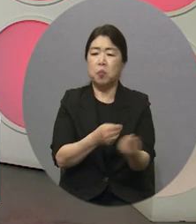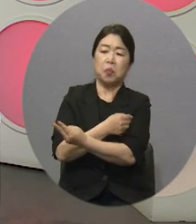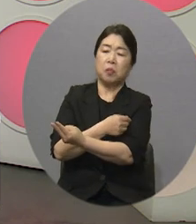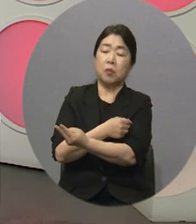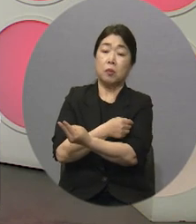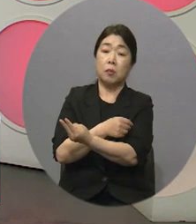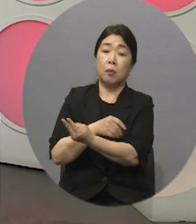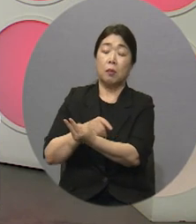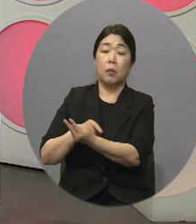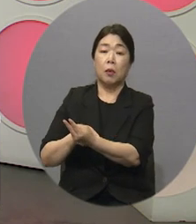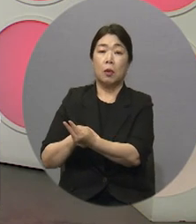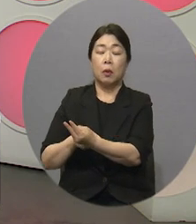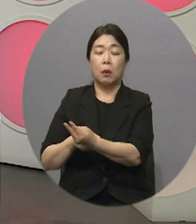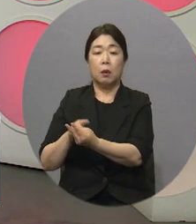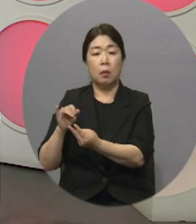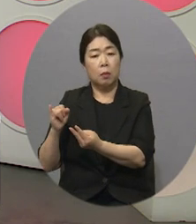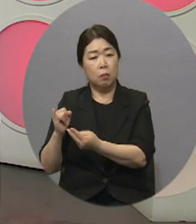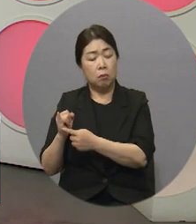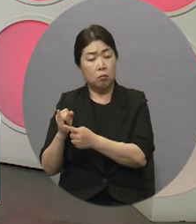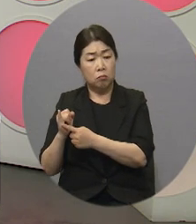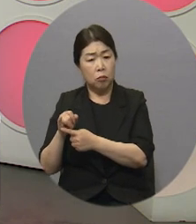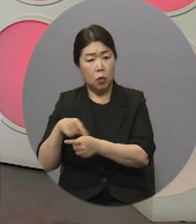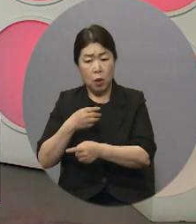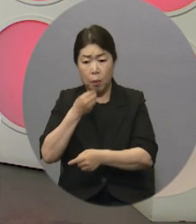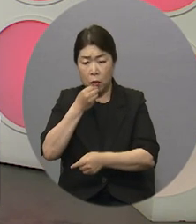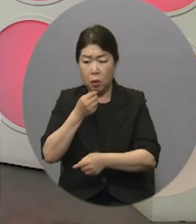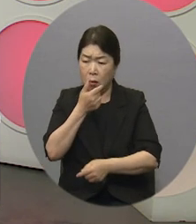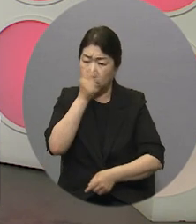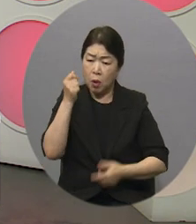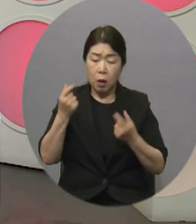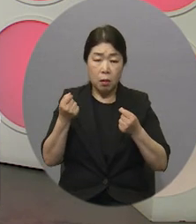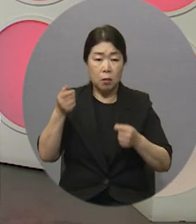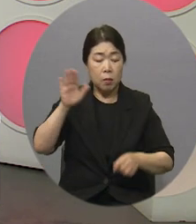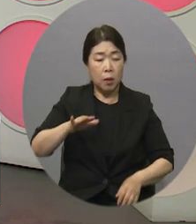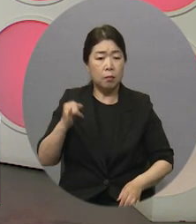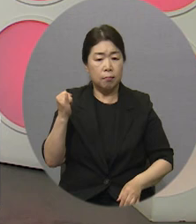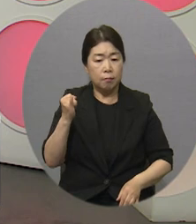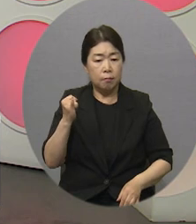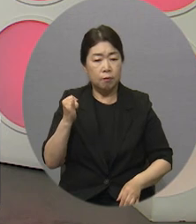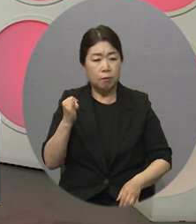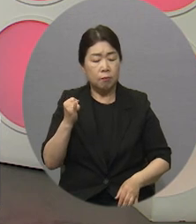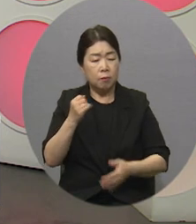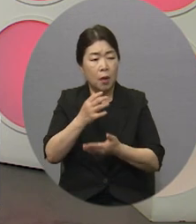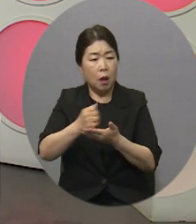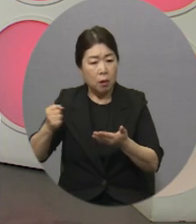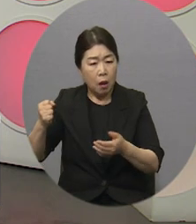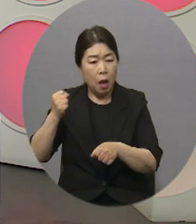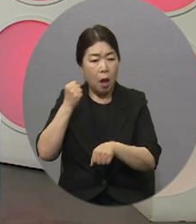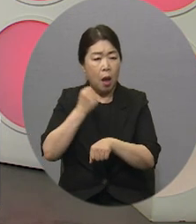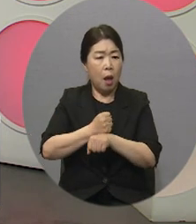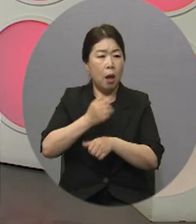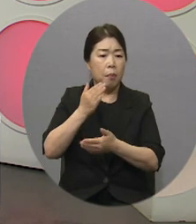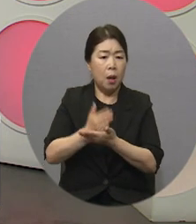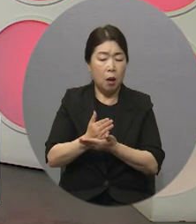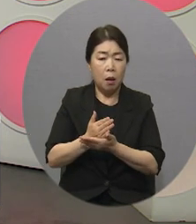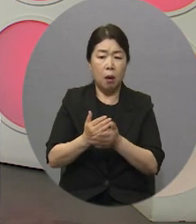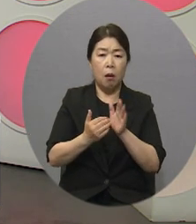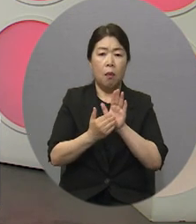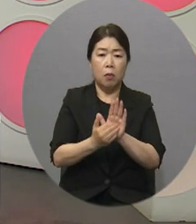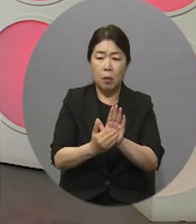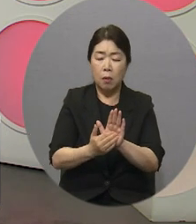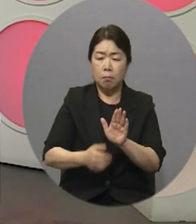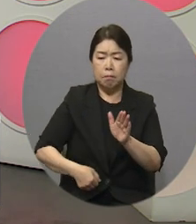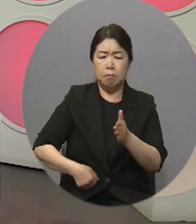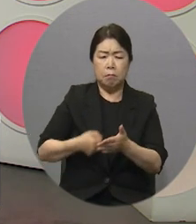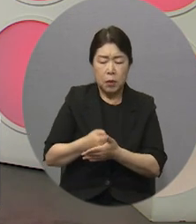내밀었습니다. 혼자 먹기에도 턱없이 부족해 보였고 아주머니는 차마 가져갈 수도 됐어요 하며 거절할 용기도